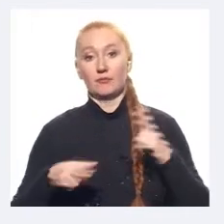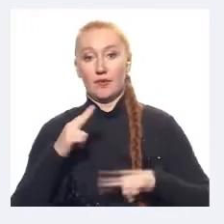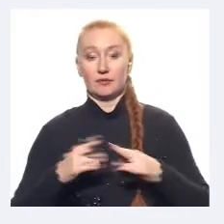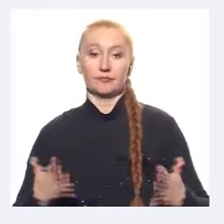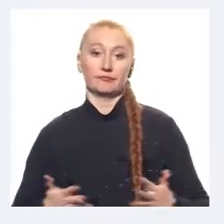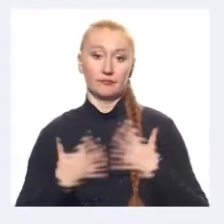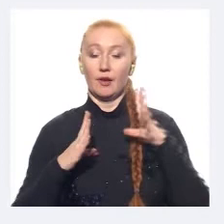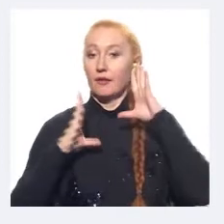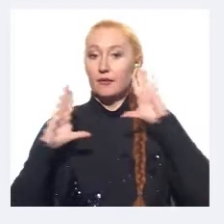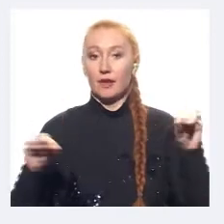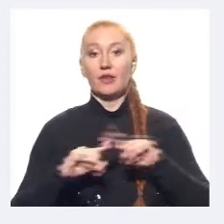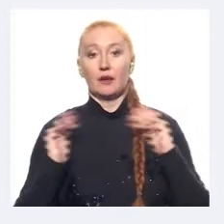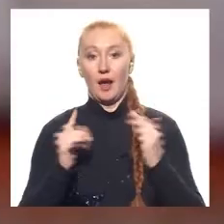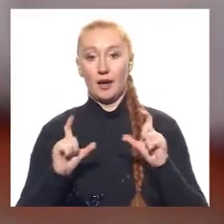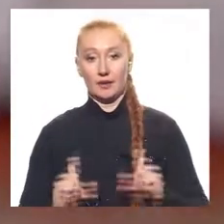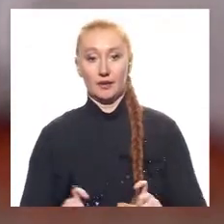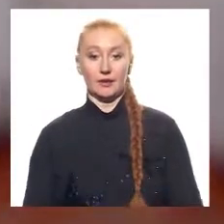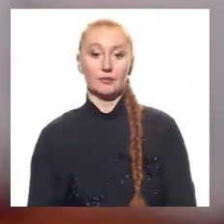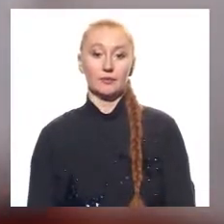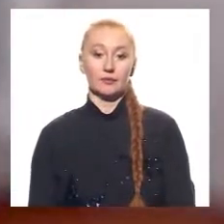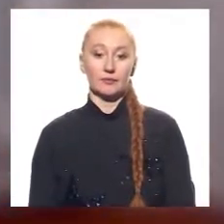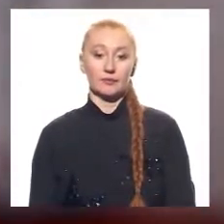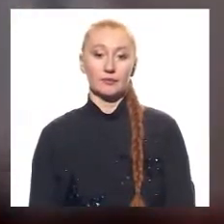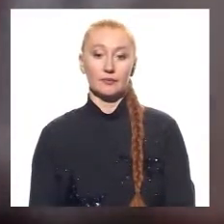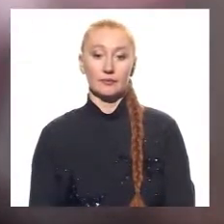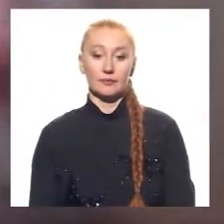та відволікло від карантину.